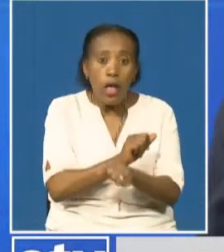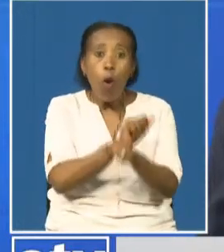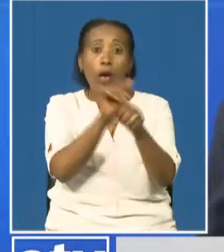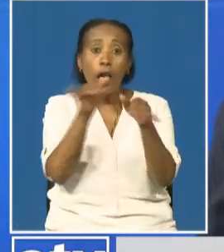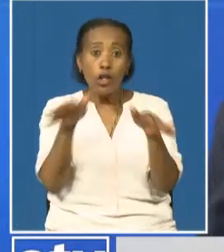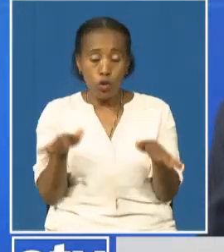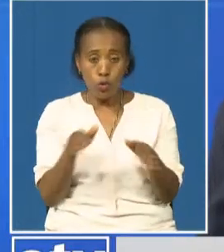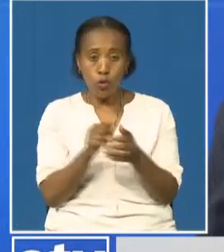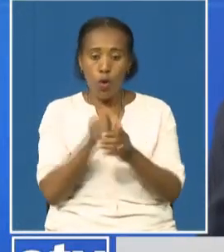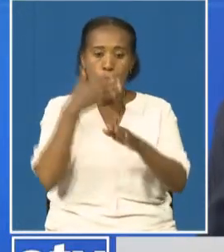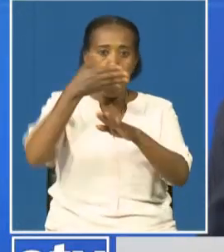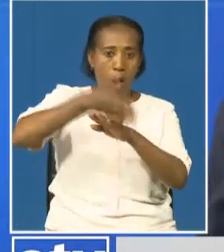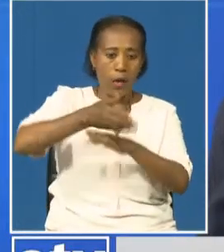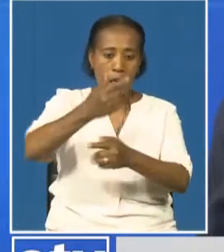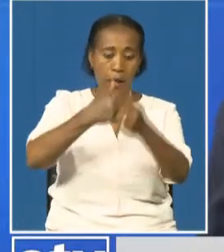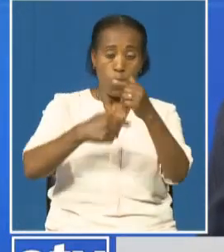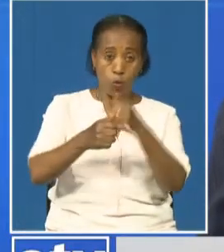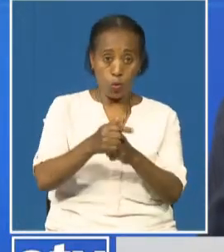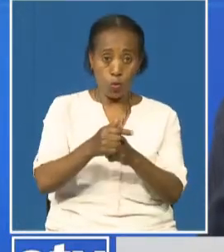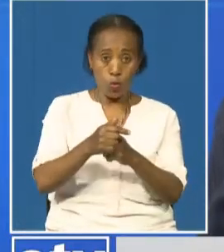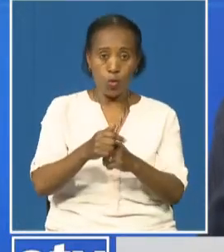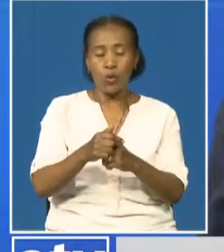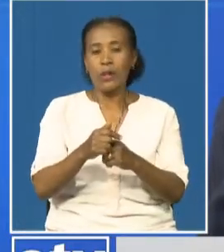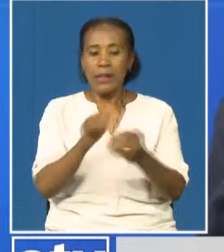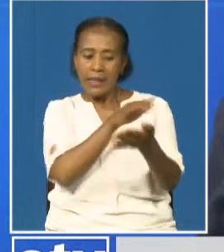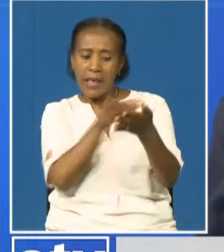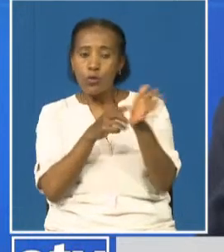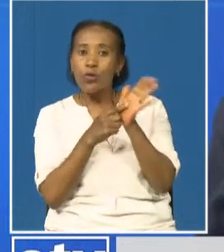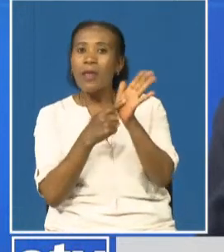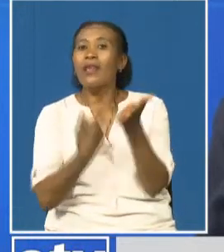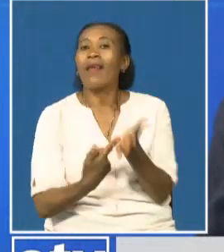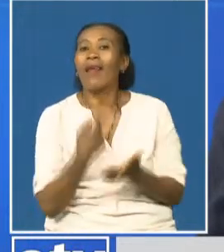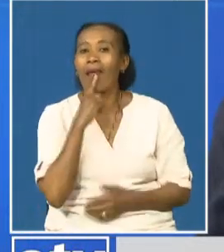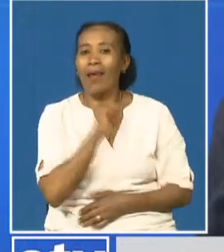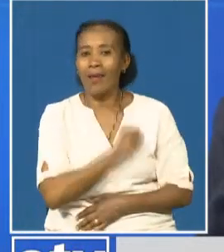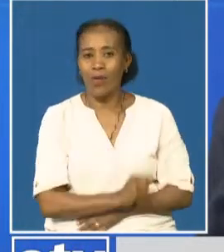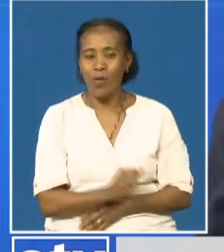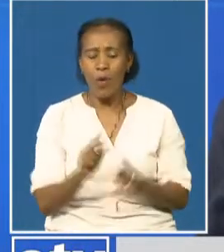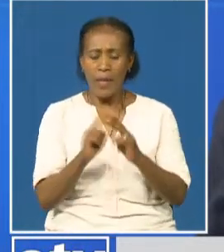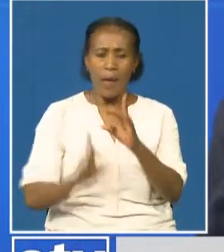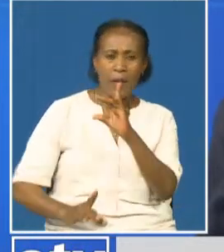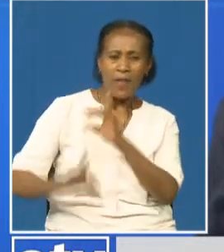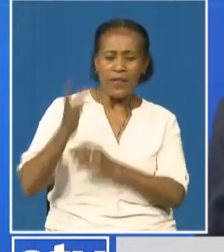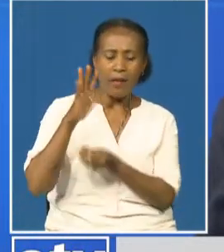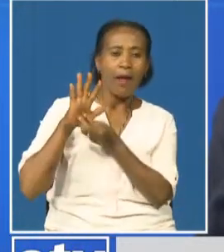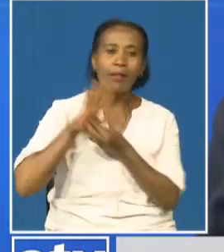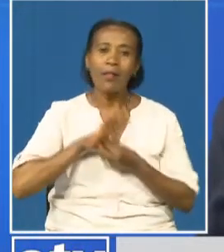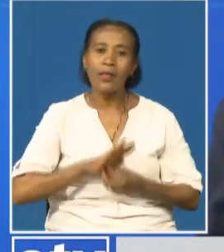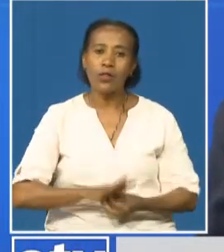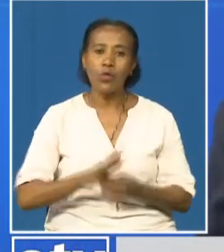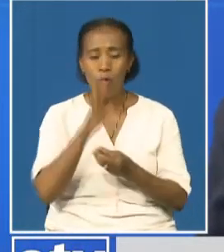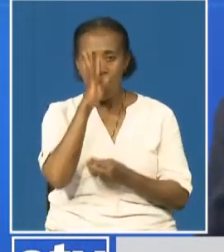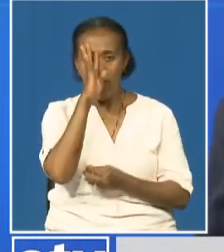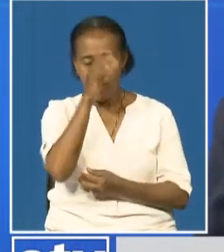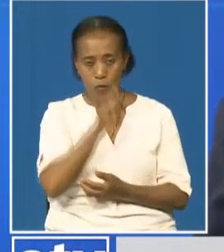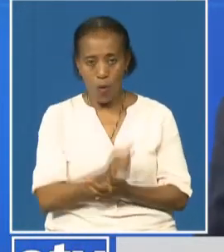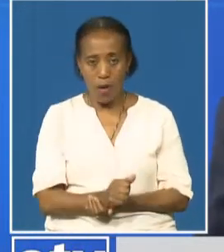ከወረርሽኙ በኋላ የወጡ ጥናቶች የሚያሳዩት ይህንን ነው። በጣም ከፍተኛ ተጽዕኖ